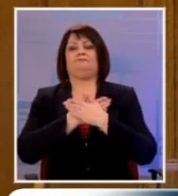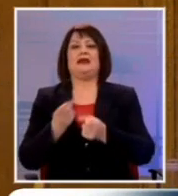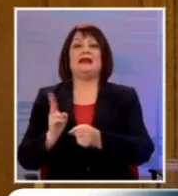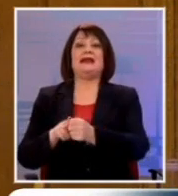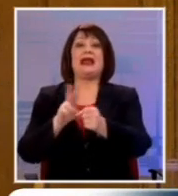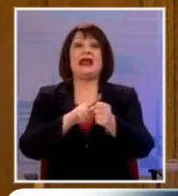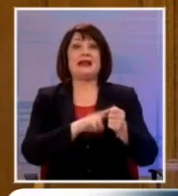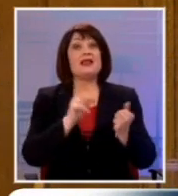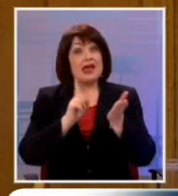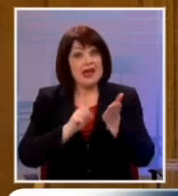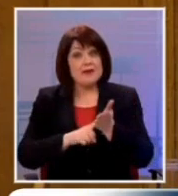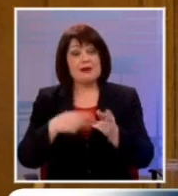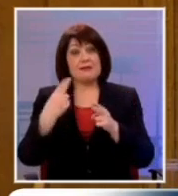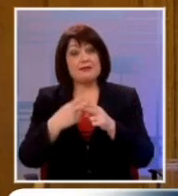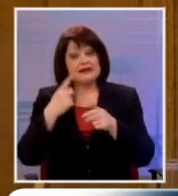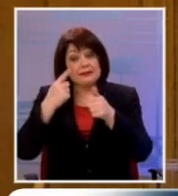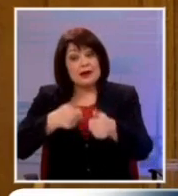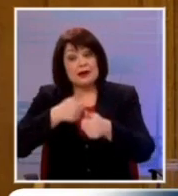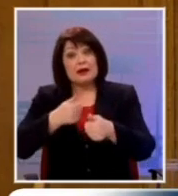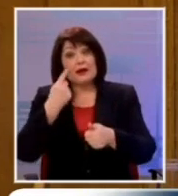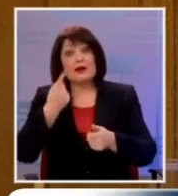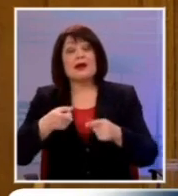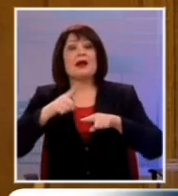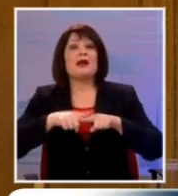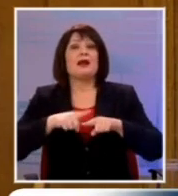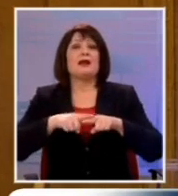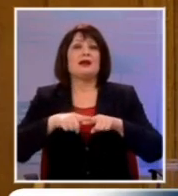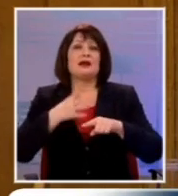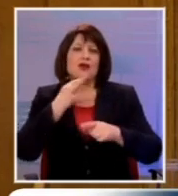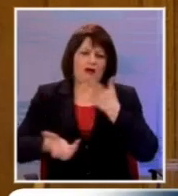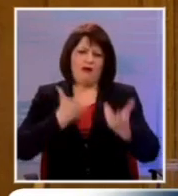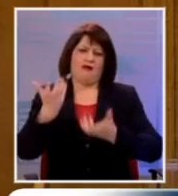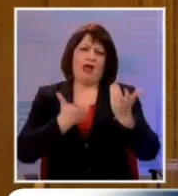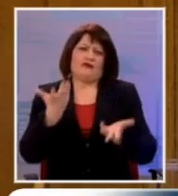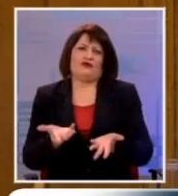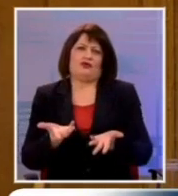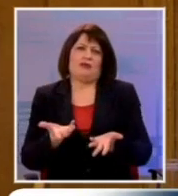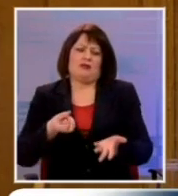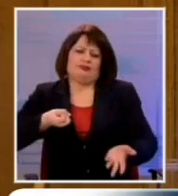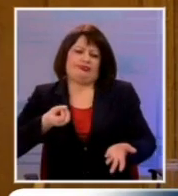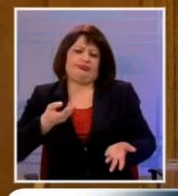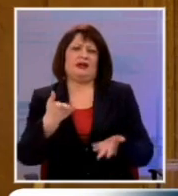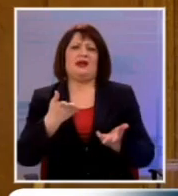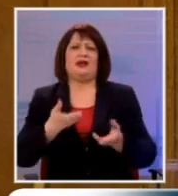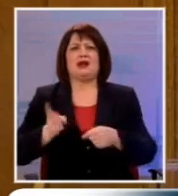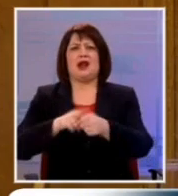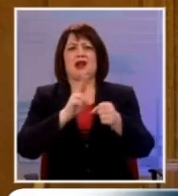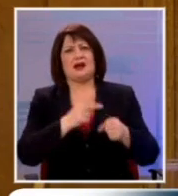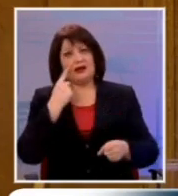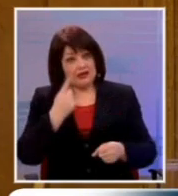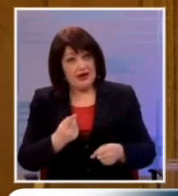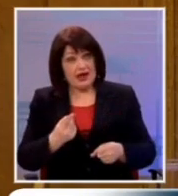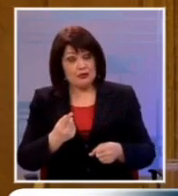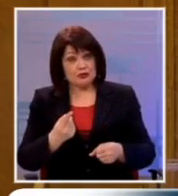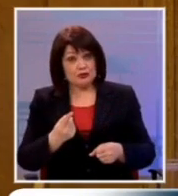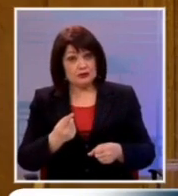θα έπρεπε και επίσημα να καταγραφεί ως ελληνικό ολοκαύτωμα. Δεν μας παρακολουθεί η ιστορία η οποία δεν γεννιέται